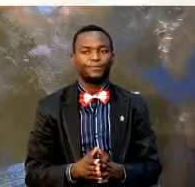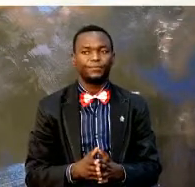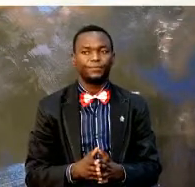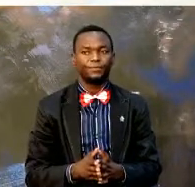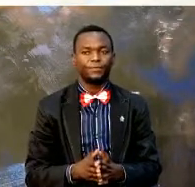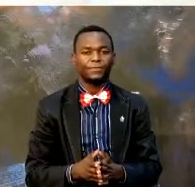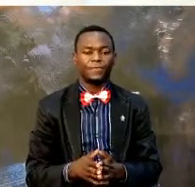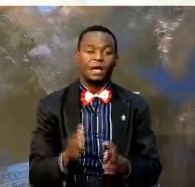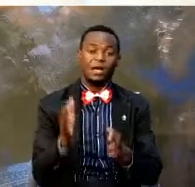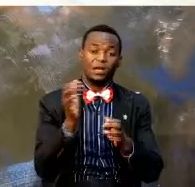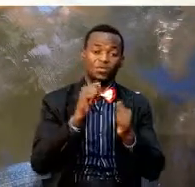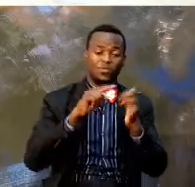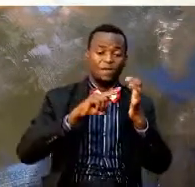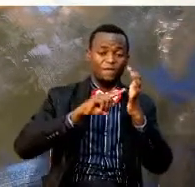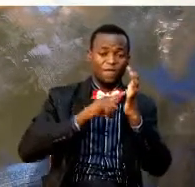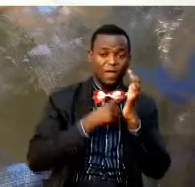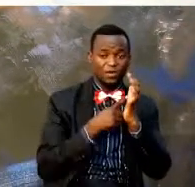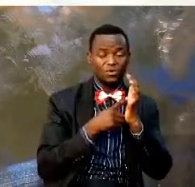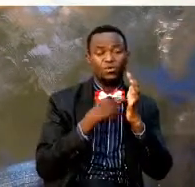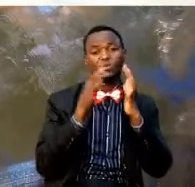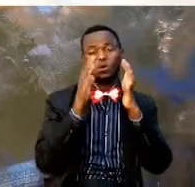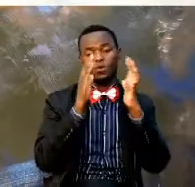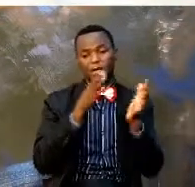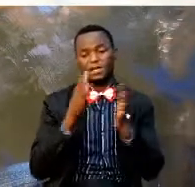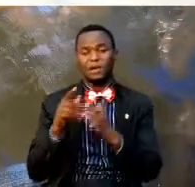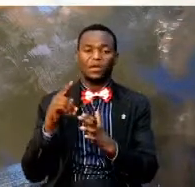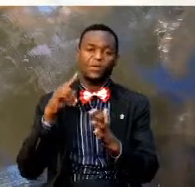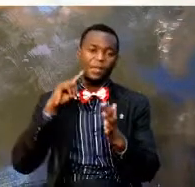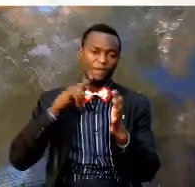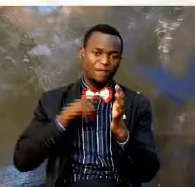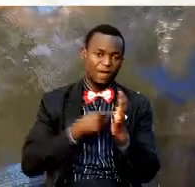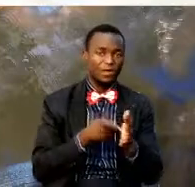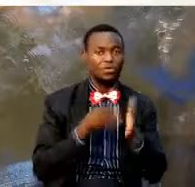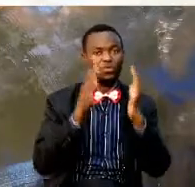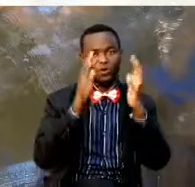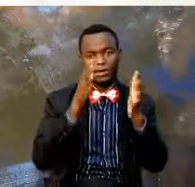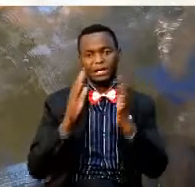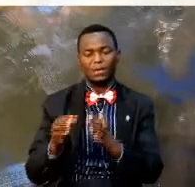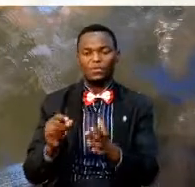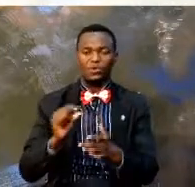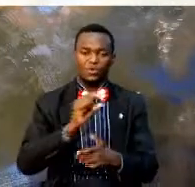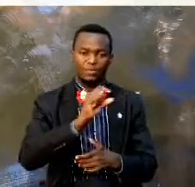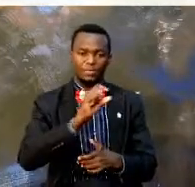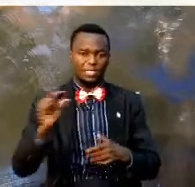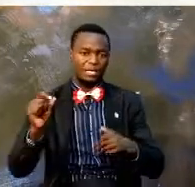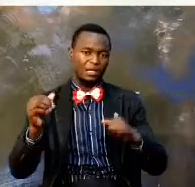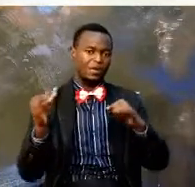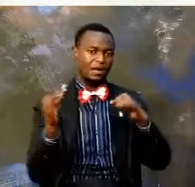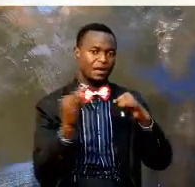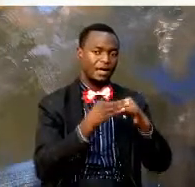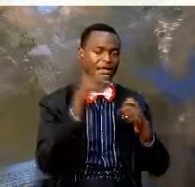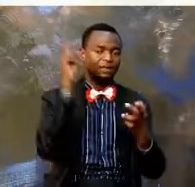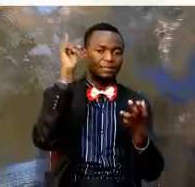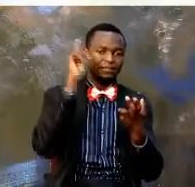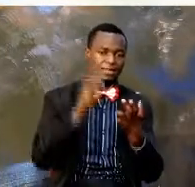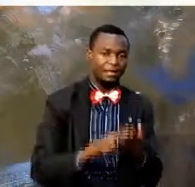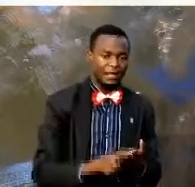Kabeba mfano wa wanadamu. Akiwa na mfano wa wanadamu. Mstari wa nane. Tena